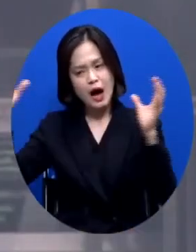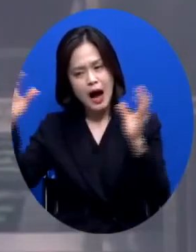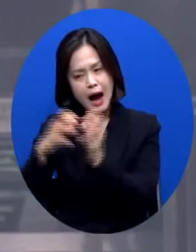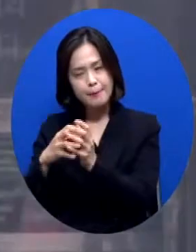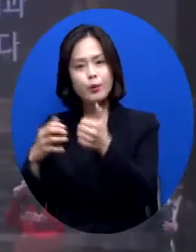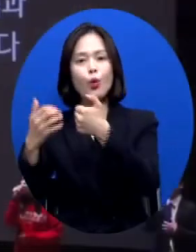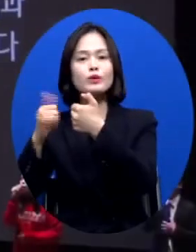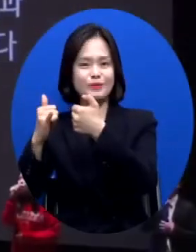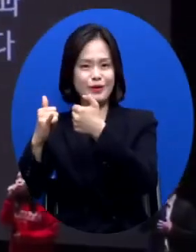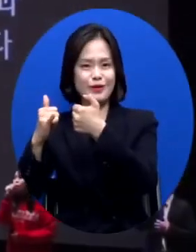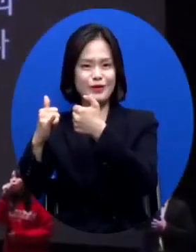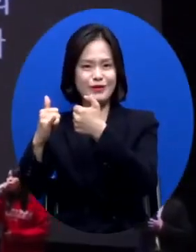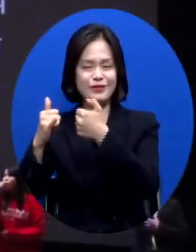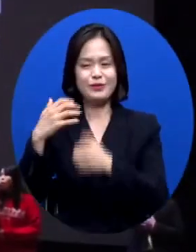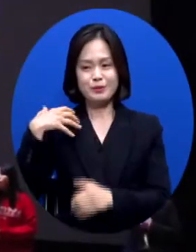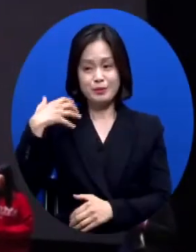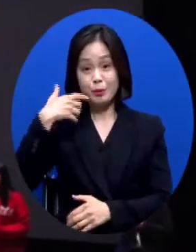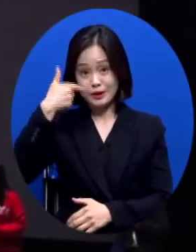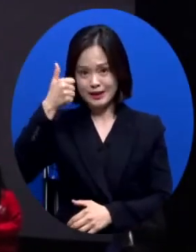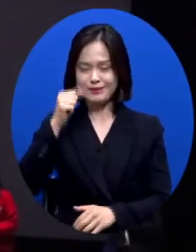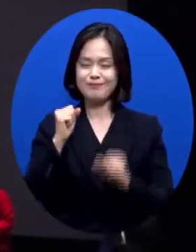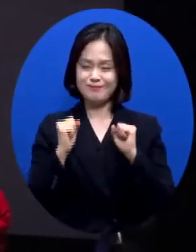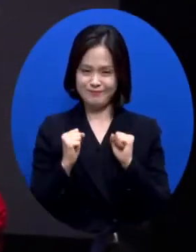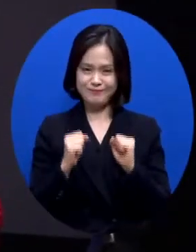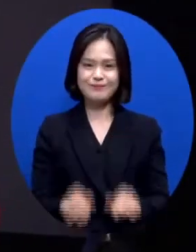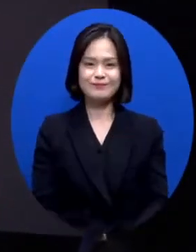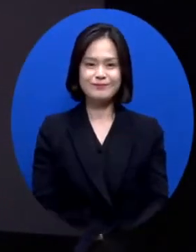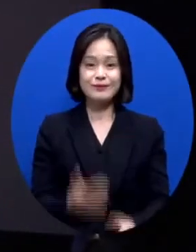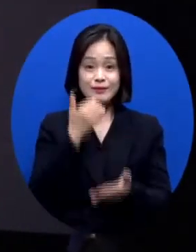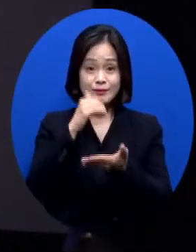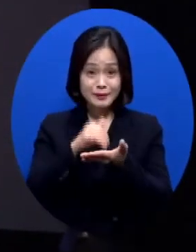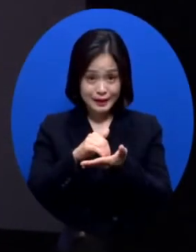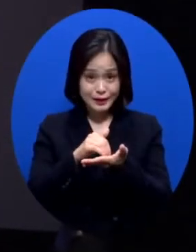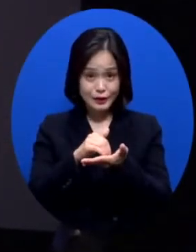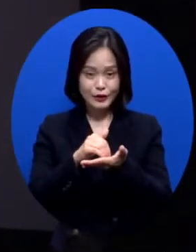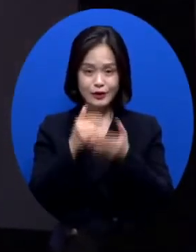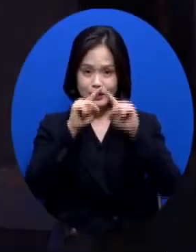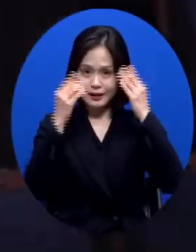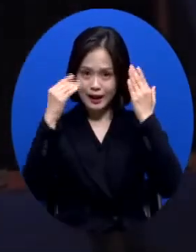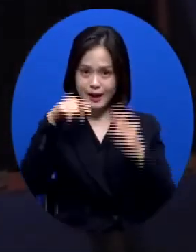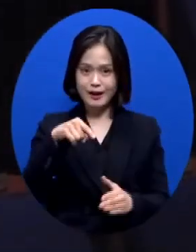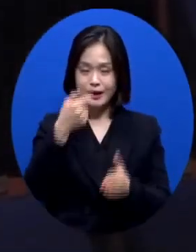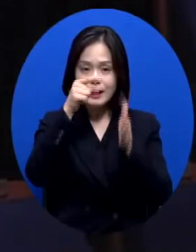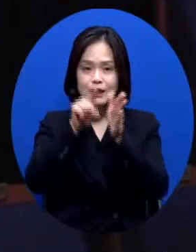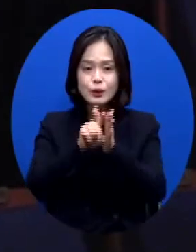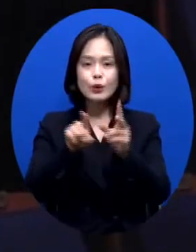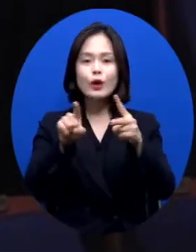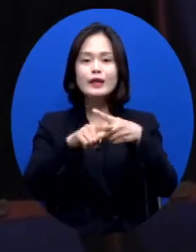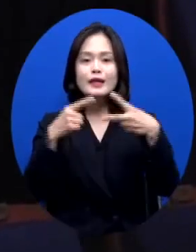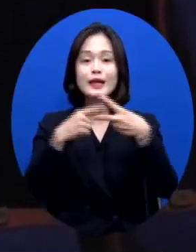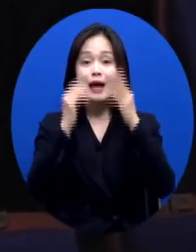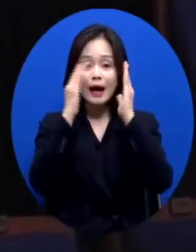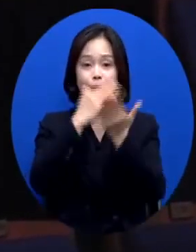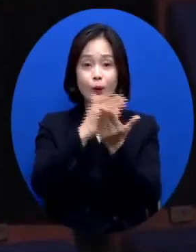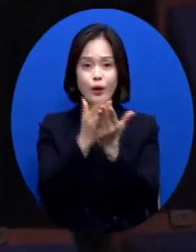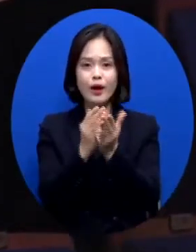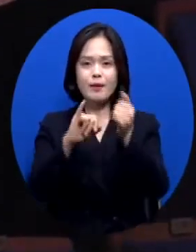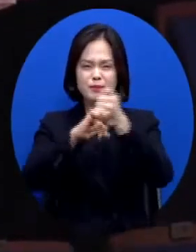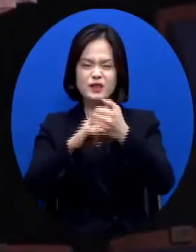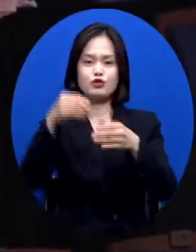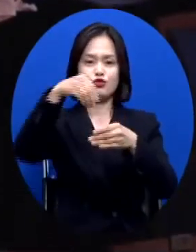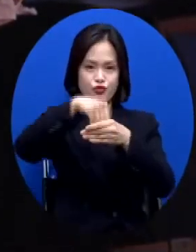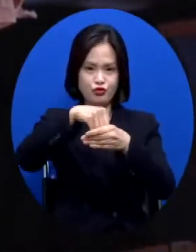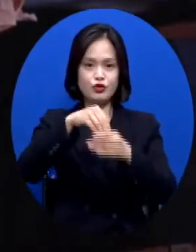있습니다 백석대 교목실 은 기독교의 예 등 모든 학생이 수강해야 하는 수업을 운영하면서 기독교